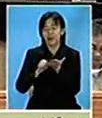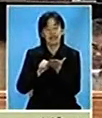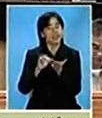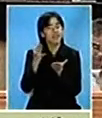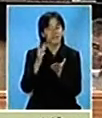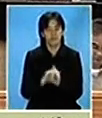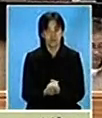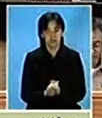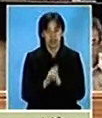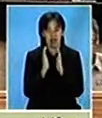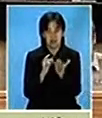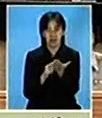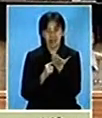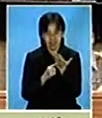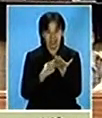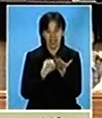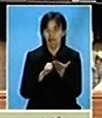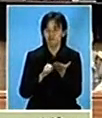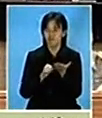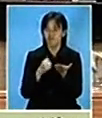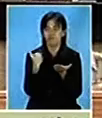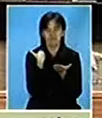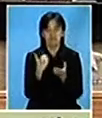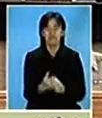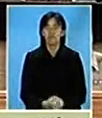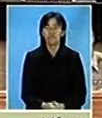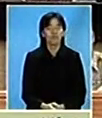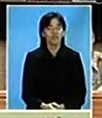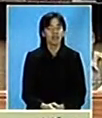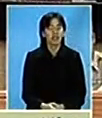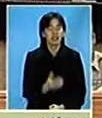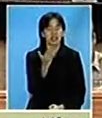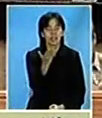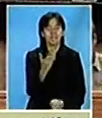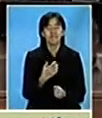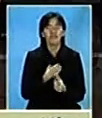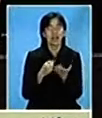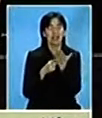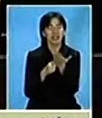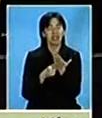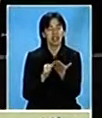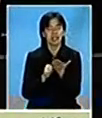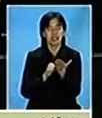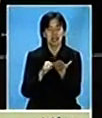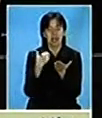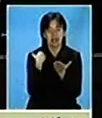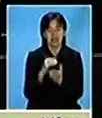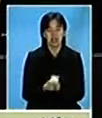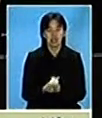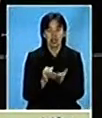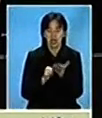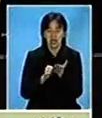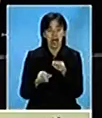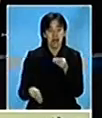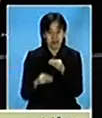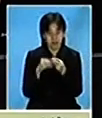ไขมีผู้สงวนคำแปรยติ ครับมีท่านอนุรักษ์นะครับได้ขอสงวนคำแปรยติไว้จะขอแก้ไขเพิ่มเ